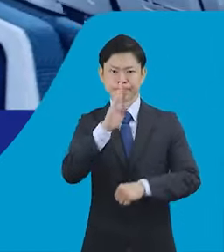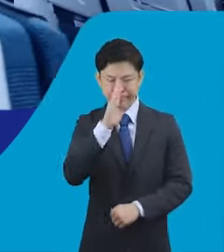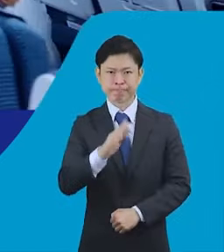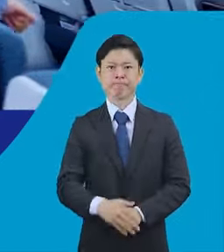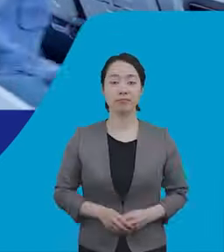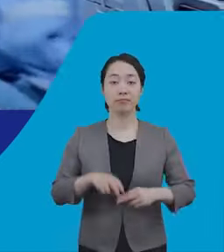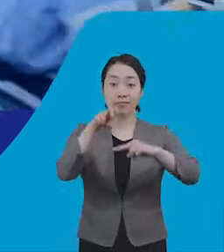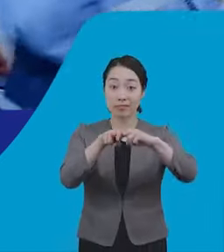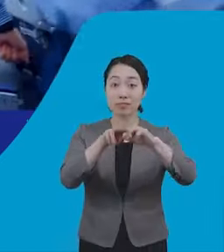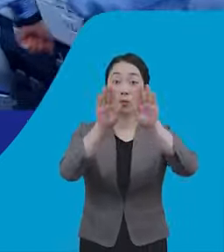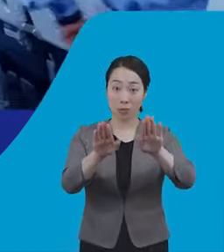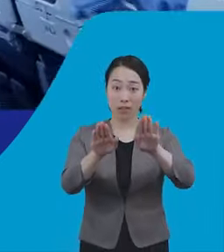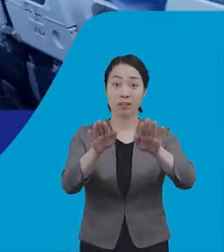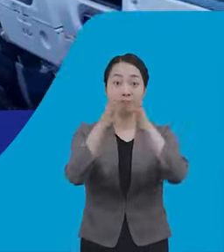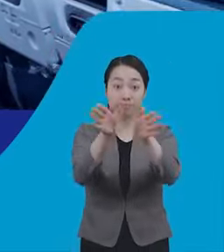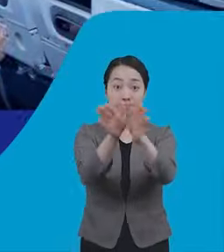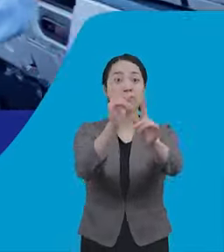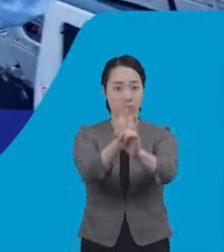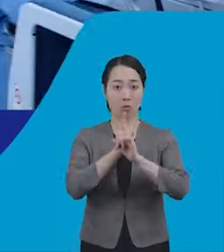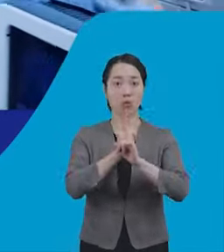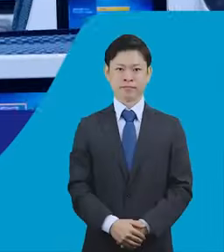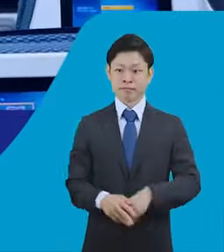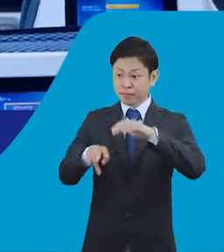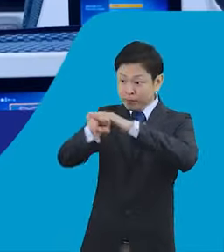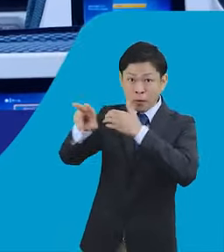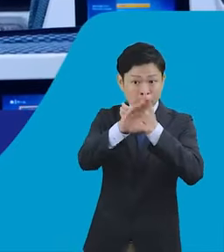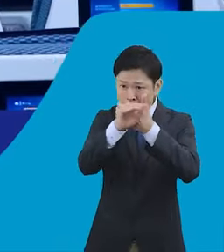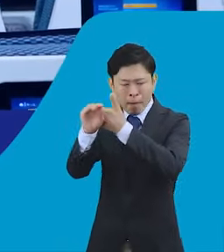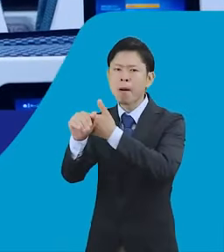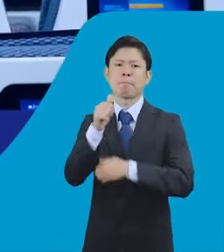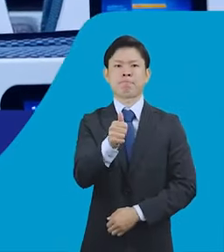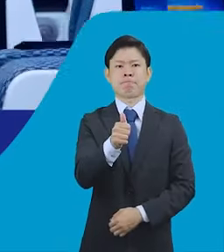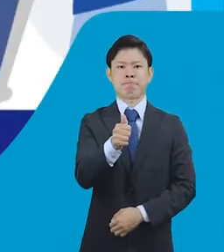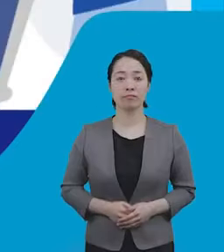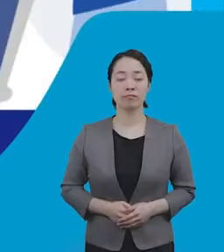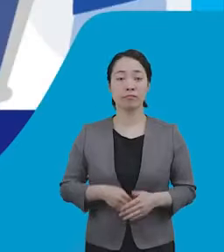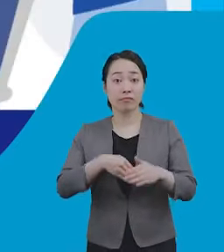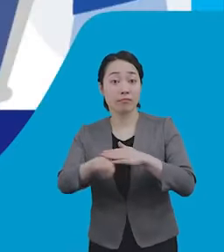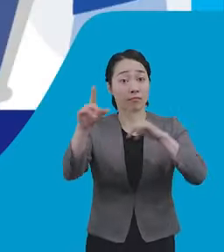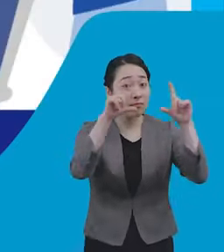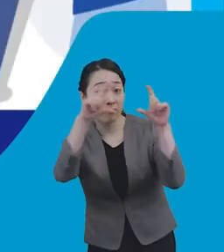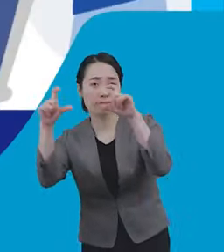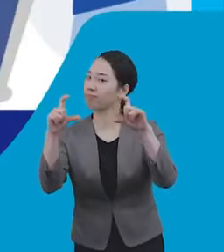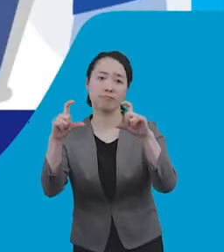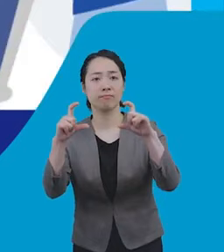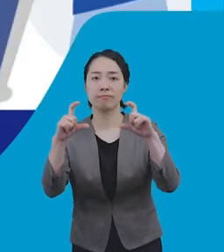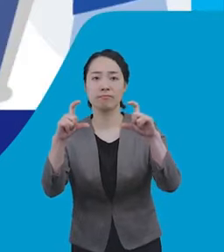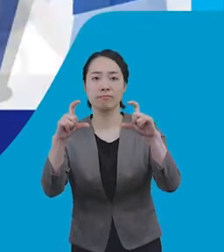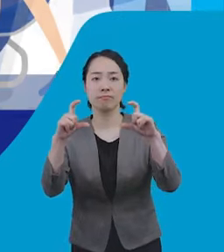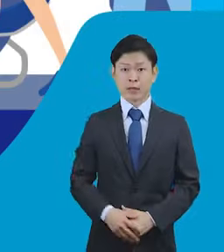行動してください。 Remain seated and wait for instructions. 脱出時の撮影は禁止です。 Photography is prohibited